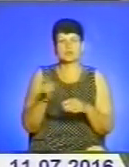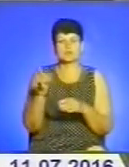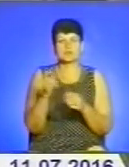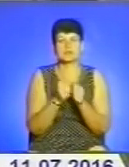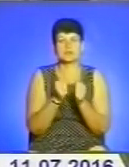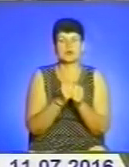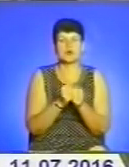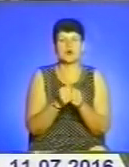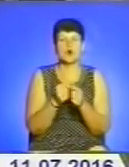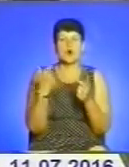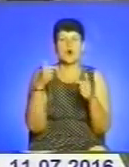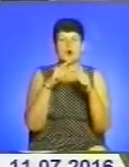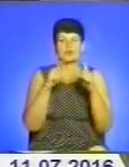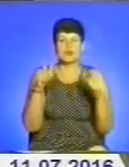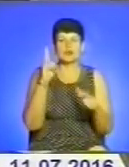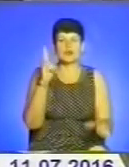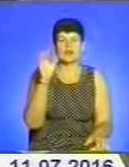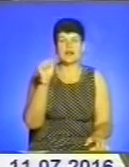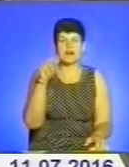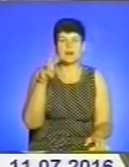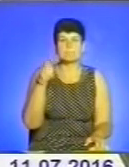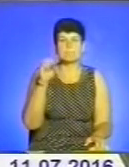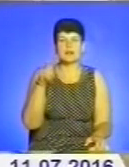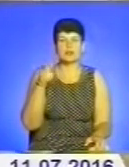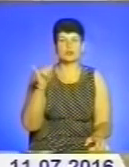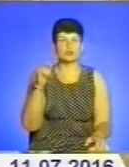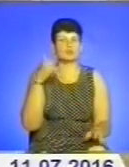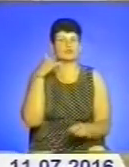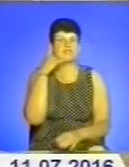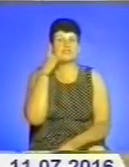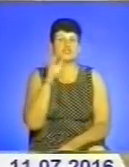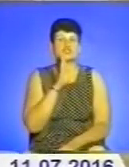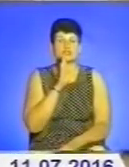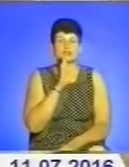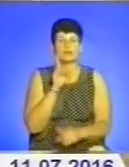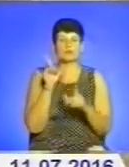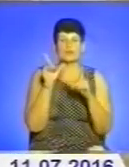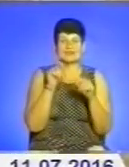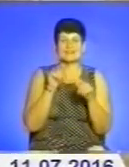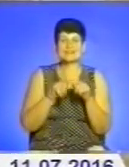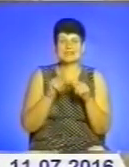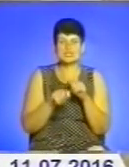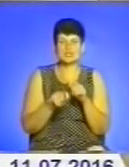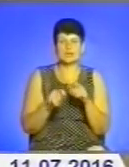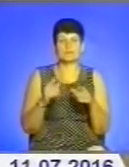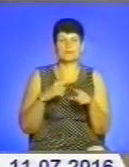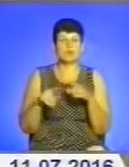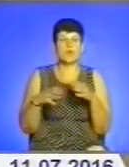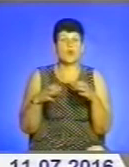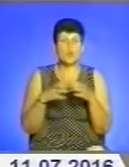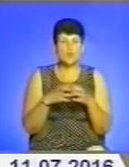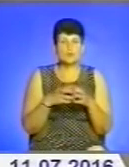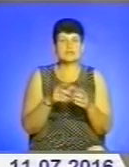«Камелот» в чергову частину Тернопільського відділу поліції повідомила жінка. На місце пригоди виїжджала слідча оперативна група. За